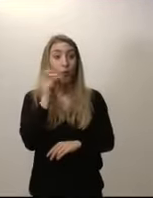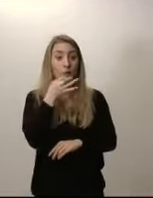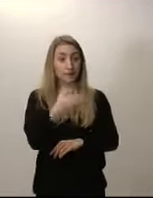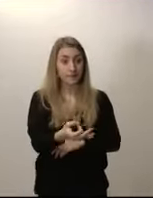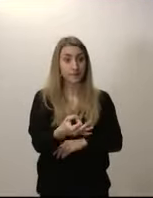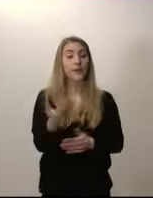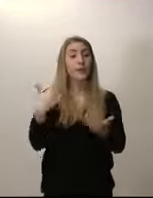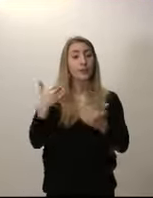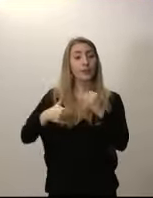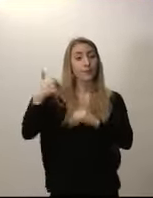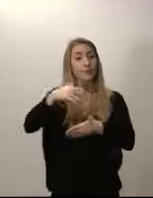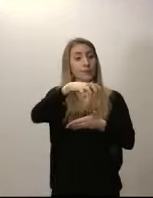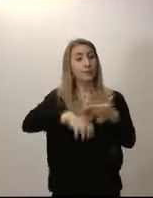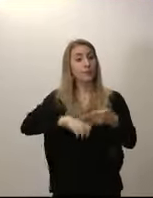précédent